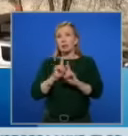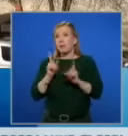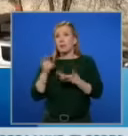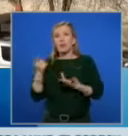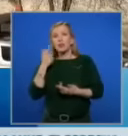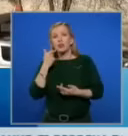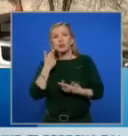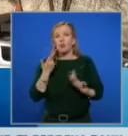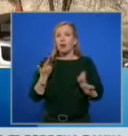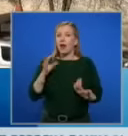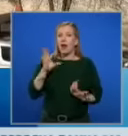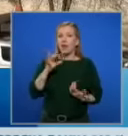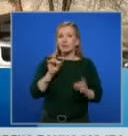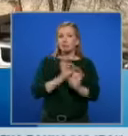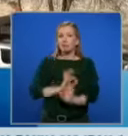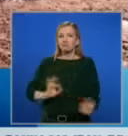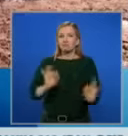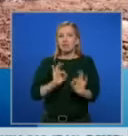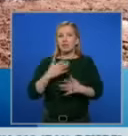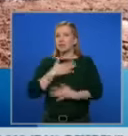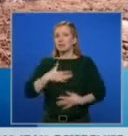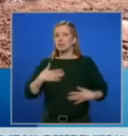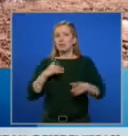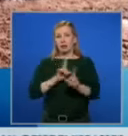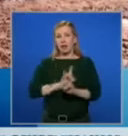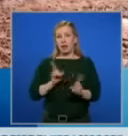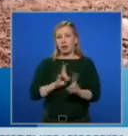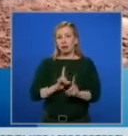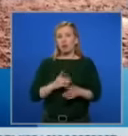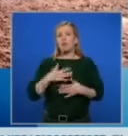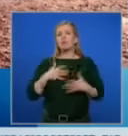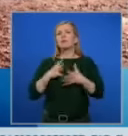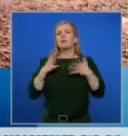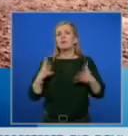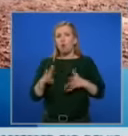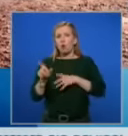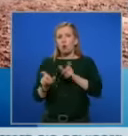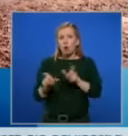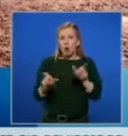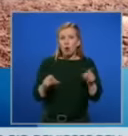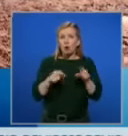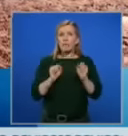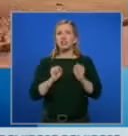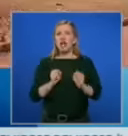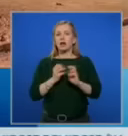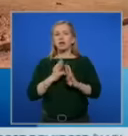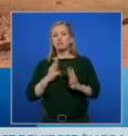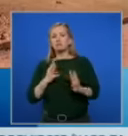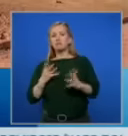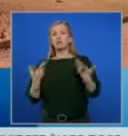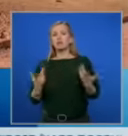до туалетна, няма как да се изкъпят. Има и много хора, които днес часове наред чакаха да бъдат включени